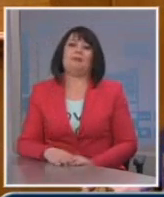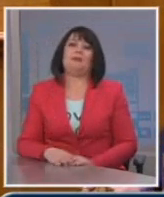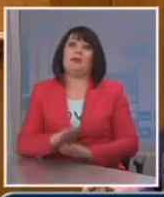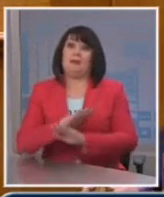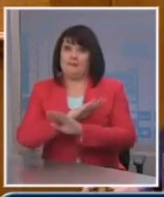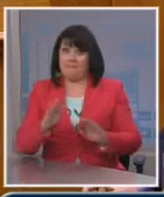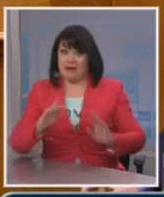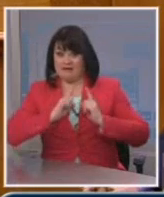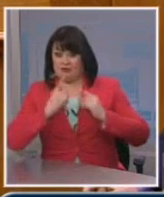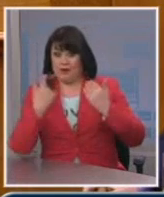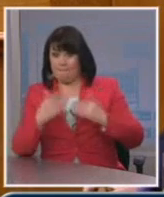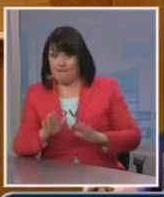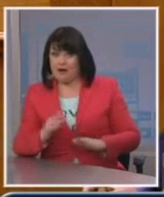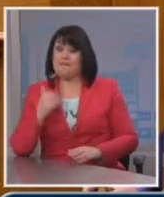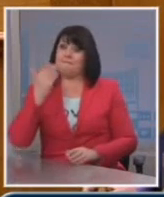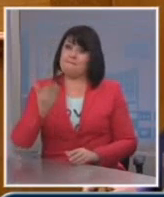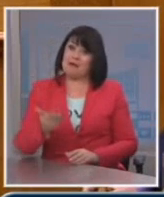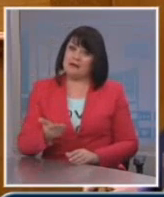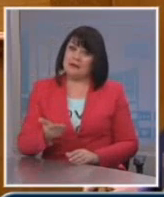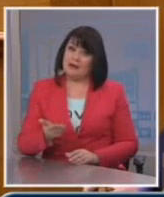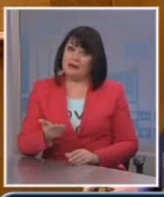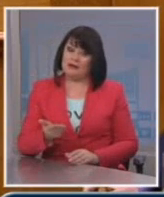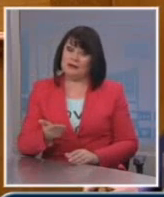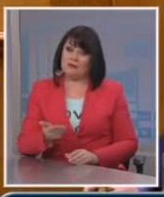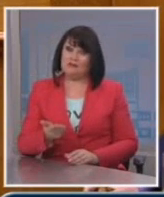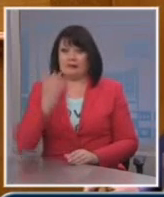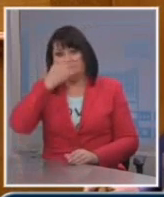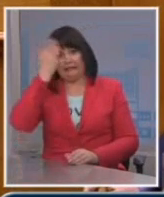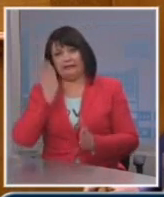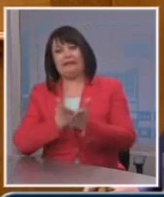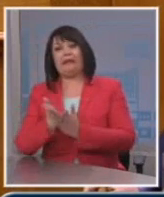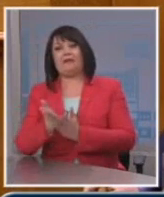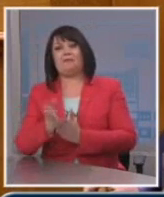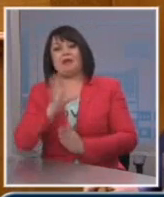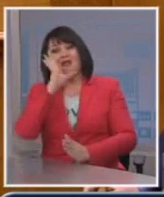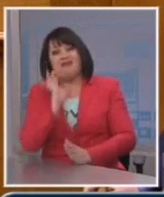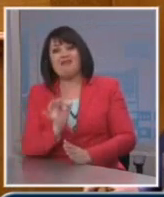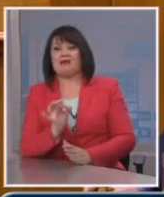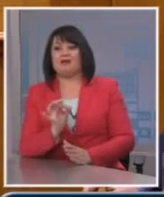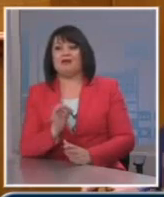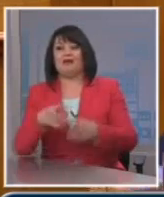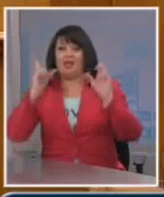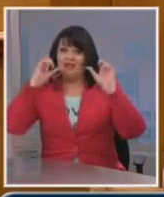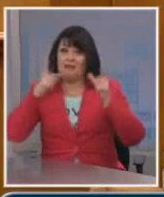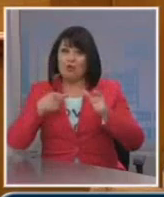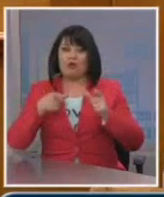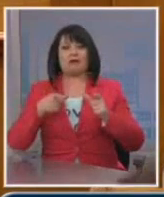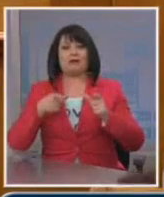καταλήξαμε σε συμφωνία, είχαμε την εντιμότητα, την ειλικρίνεια, τη δημοκρατική